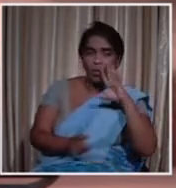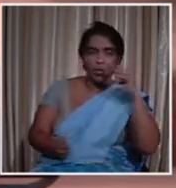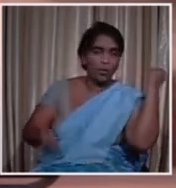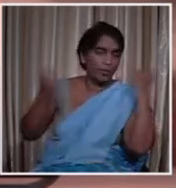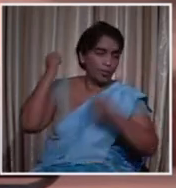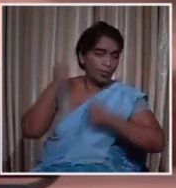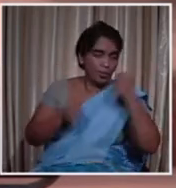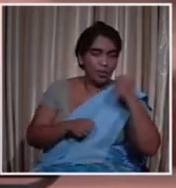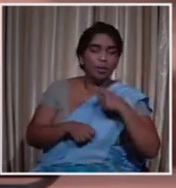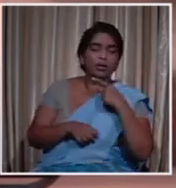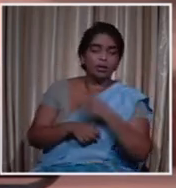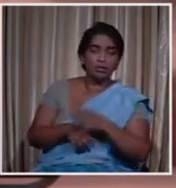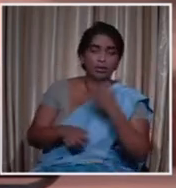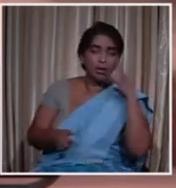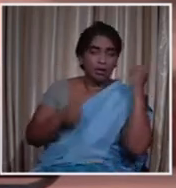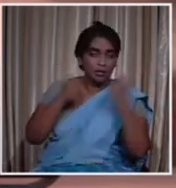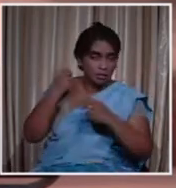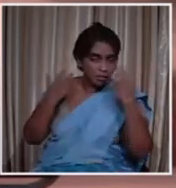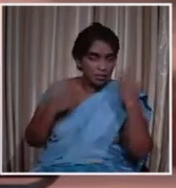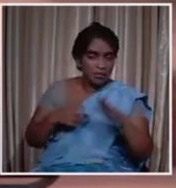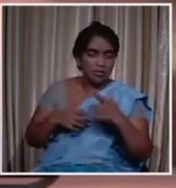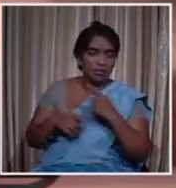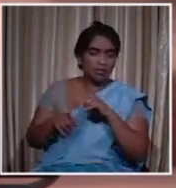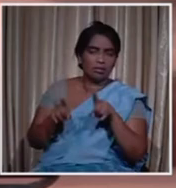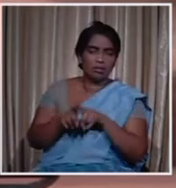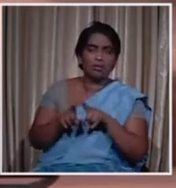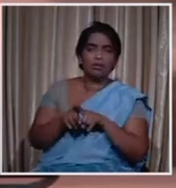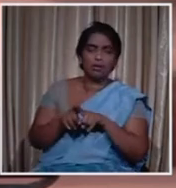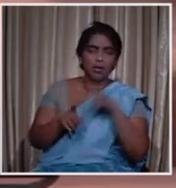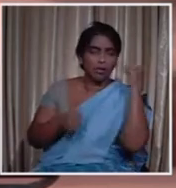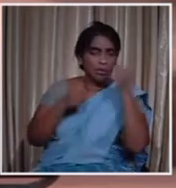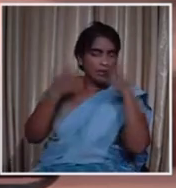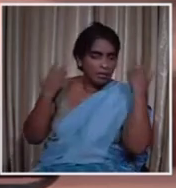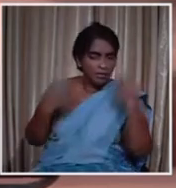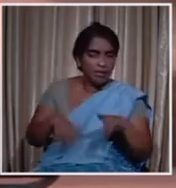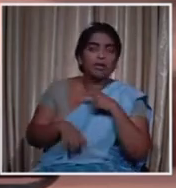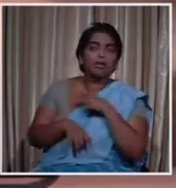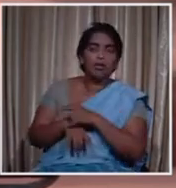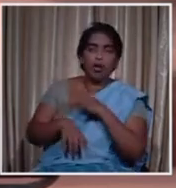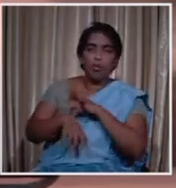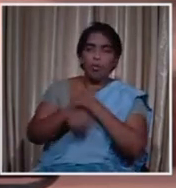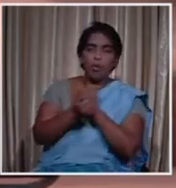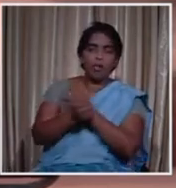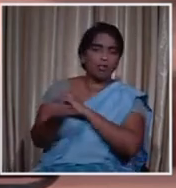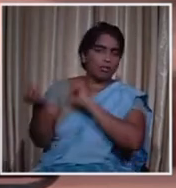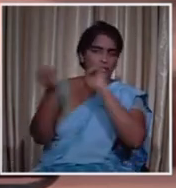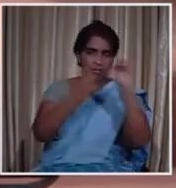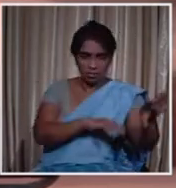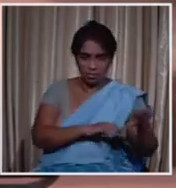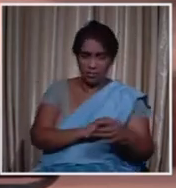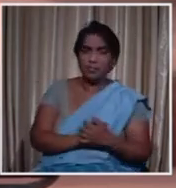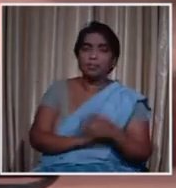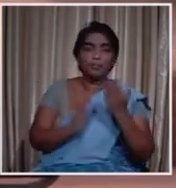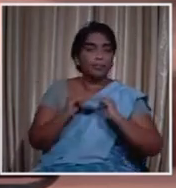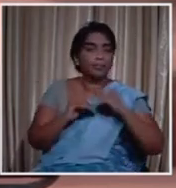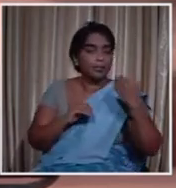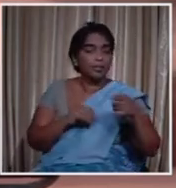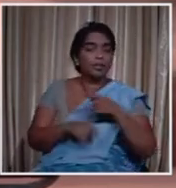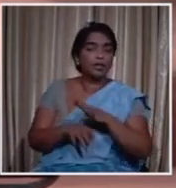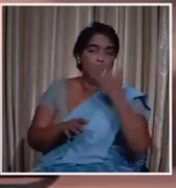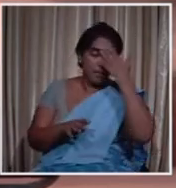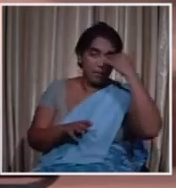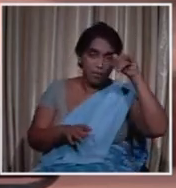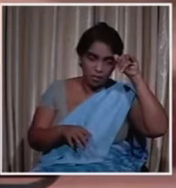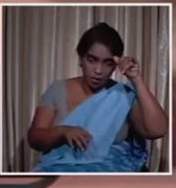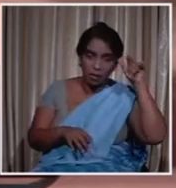முறிக்கப்பட்டு உடல் ரீதியான காயங்கள் ஏற்படுத்தப்பட்ட பின்னர் தான் அவர்கள் போலீசாரிடம் ஒப்படைக்கப்பட்டிருக்கிறார்கள். அதற்கு பின்னர் தான் அவர்கள் முல்லைத்தீவு